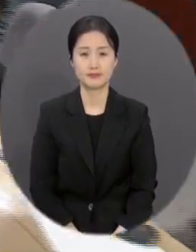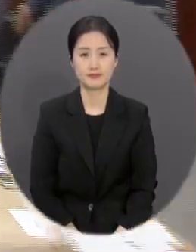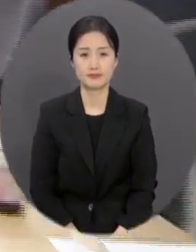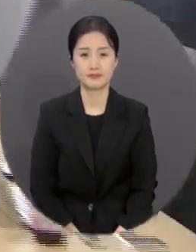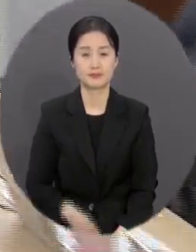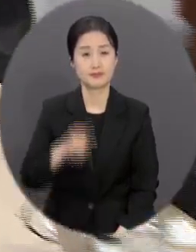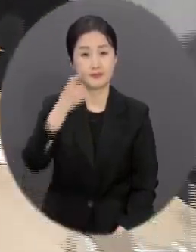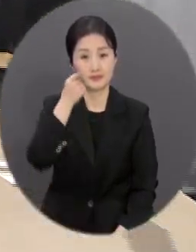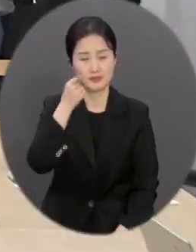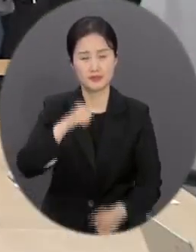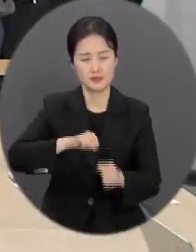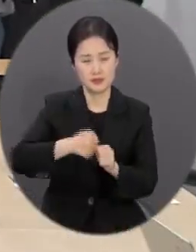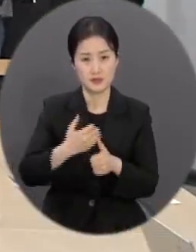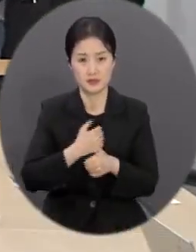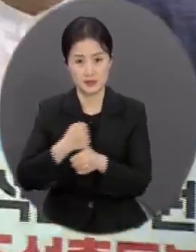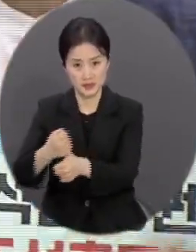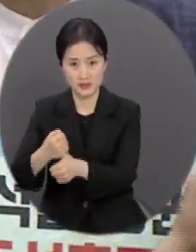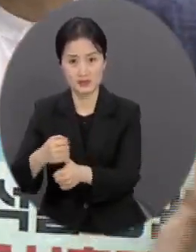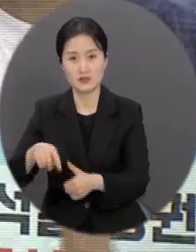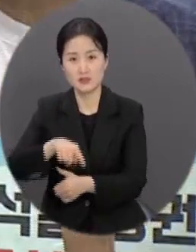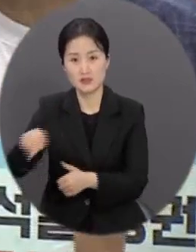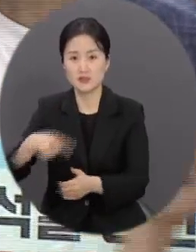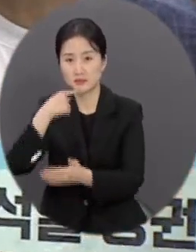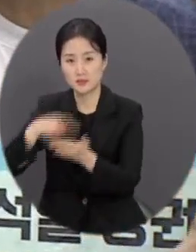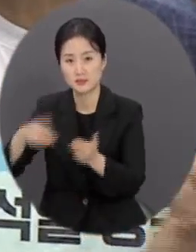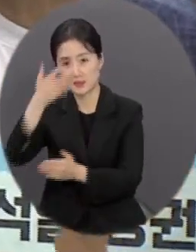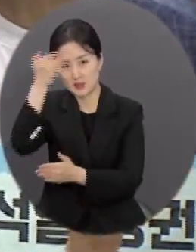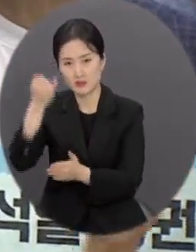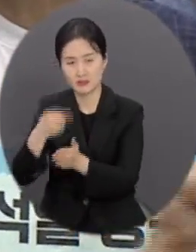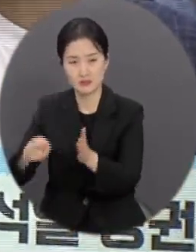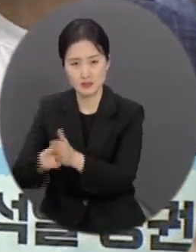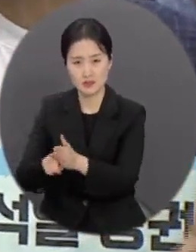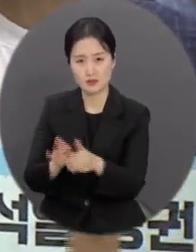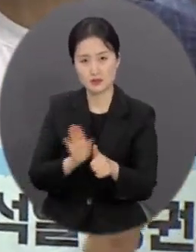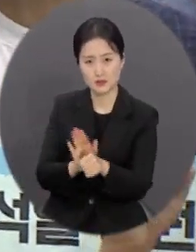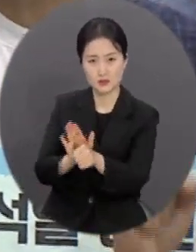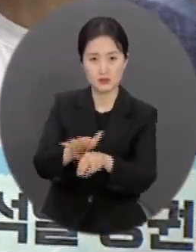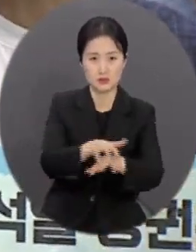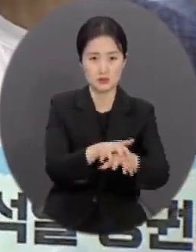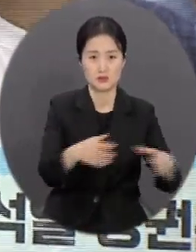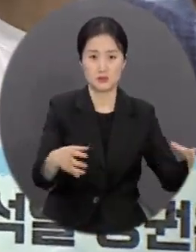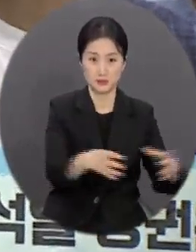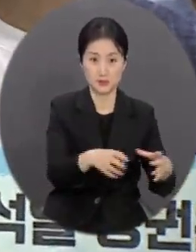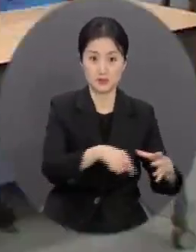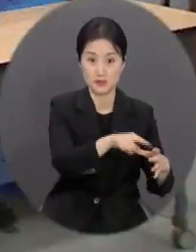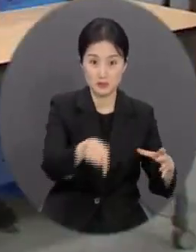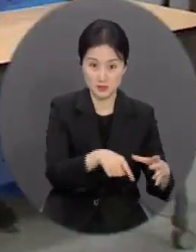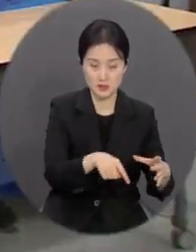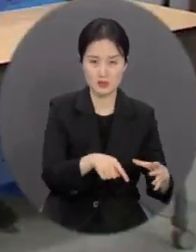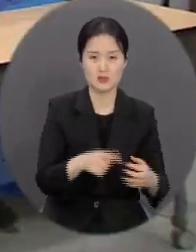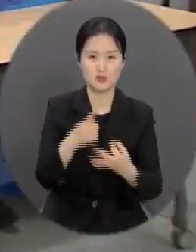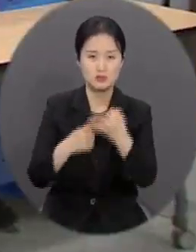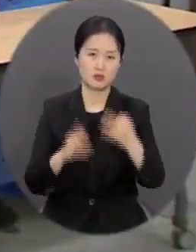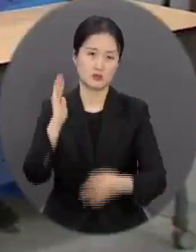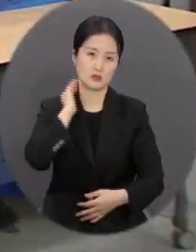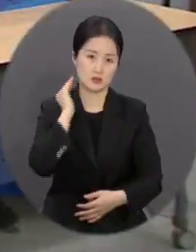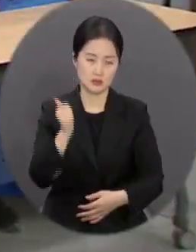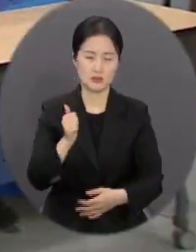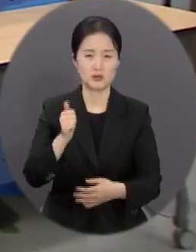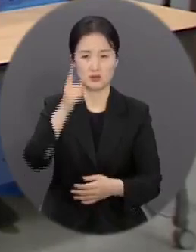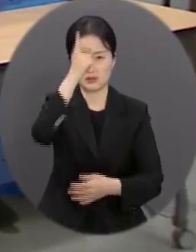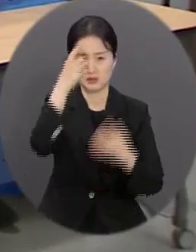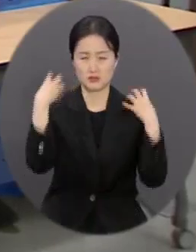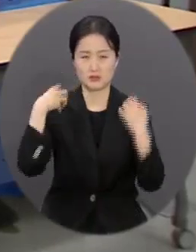일제 강제동원 피해자들을 돕는 시민단체가 윤석열 정권과 국민의힘을 규탄합니다. 저자세